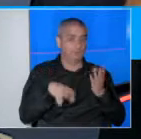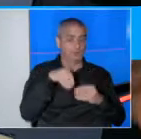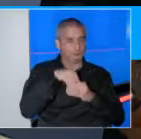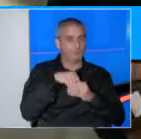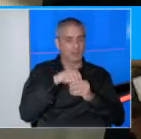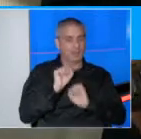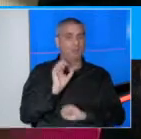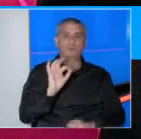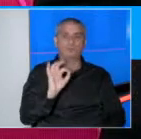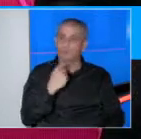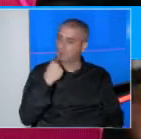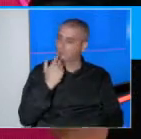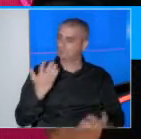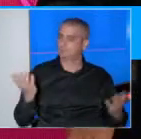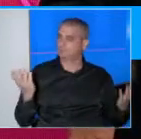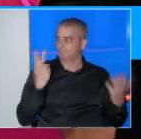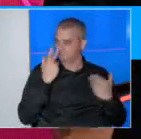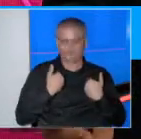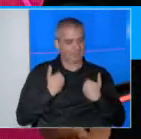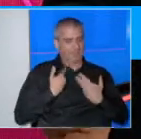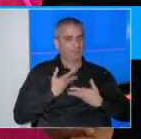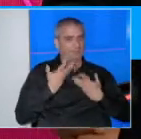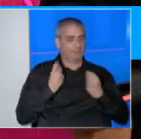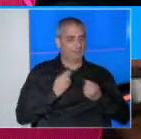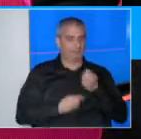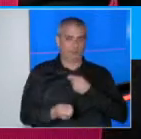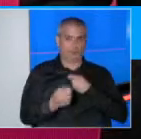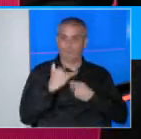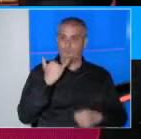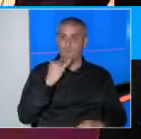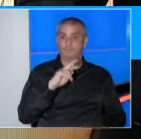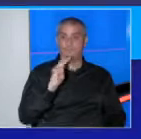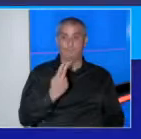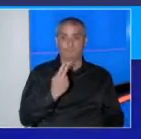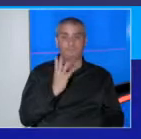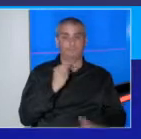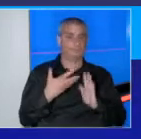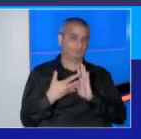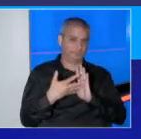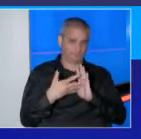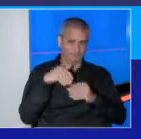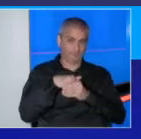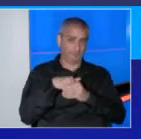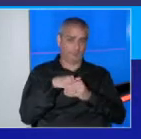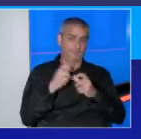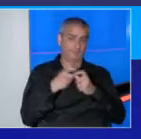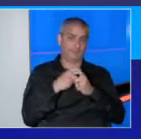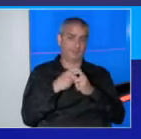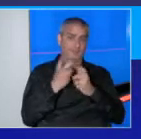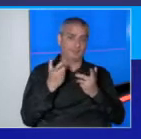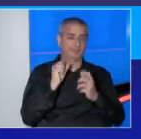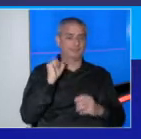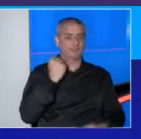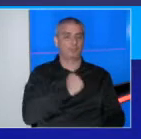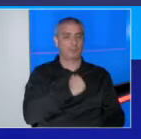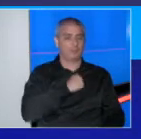בו, לבייס, מה שנקרא, להגיד לו, תראו, אנחנו מקבלים הרבה תמורה. נכון, אבל מצד שני, גם הביקורת בתוך, נגיד, מפלגת הציונות